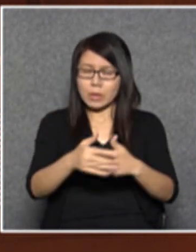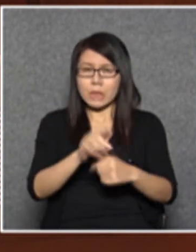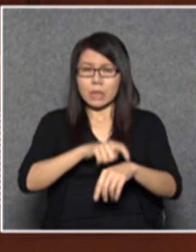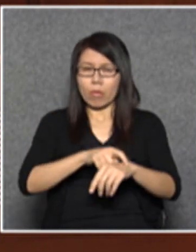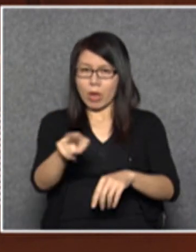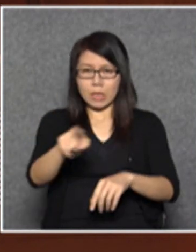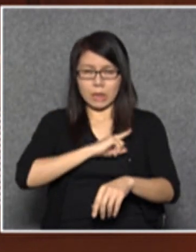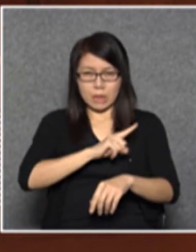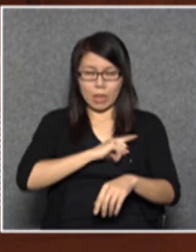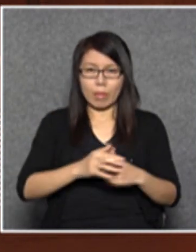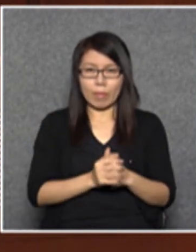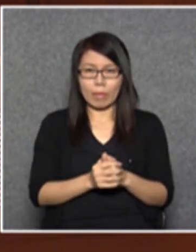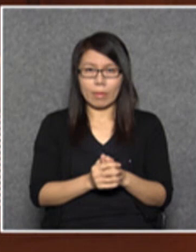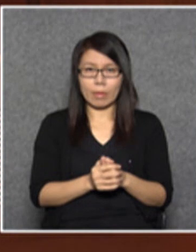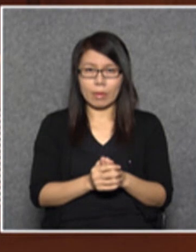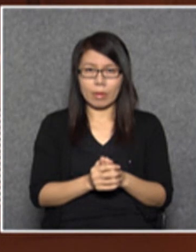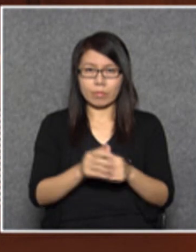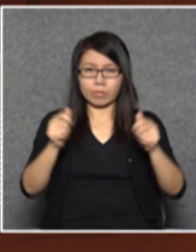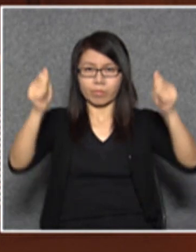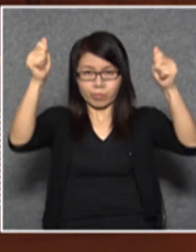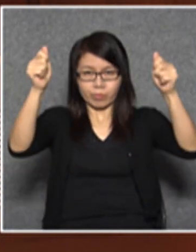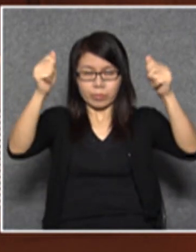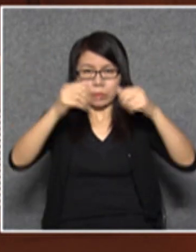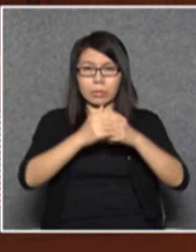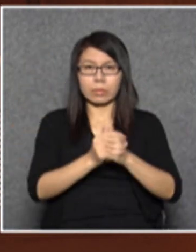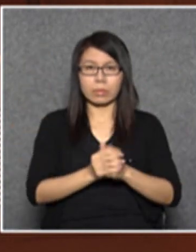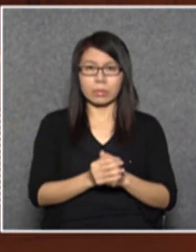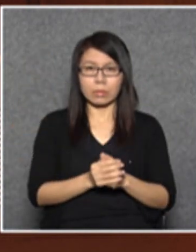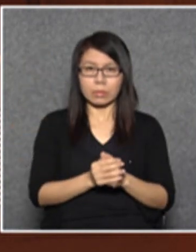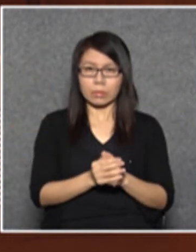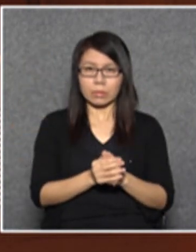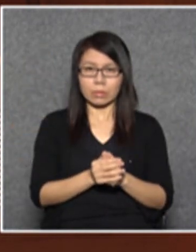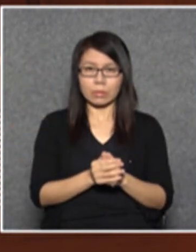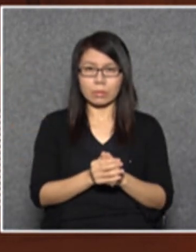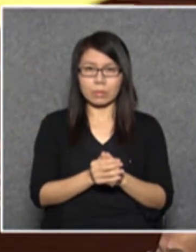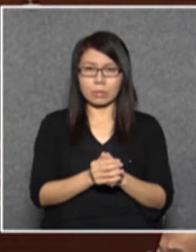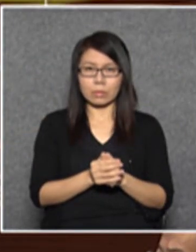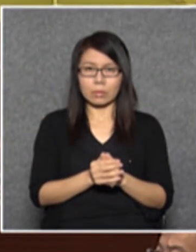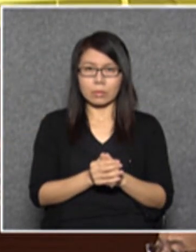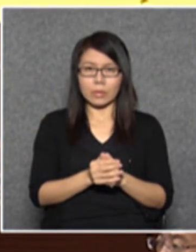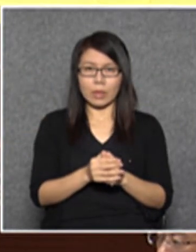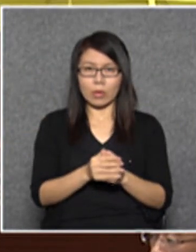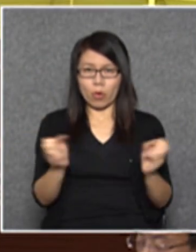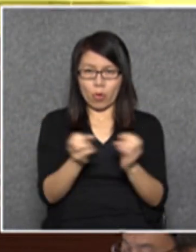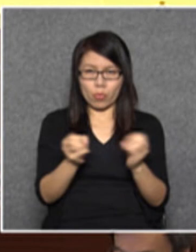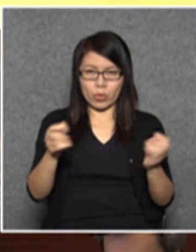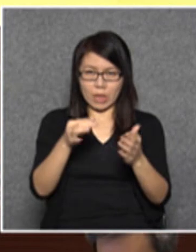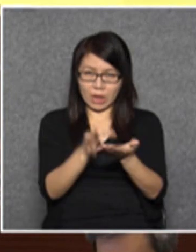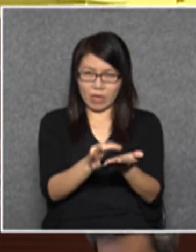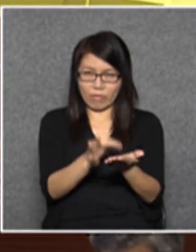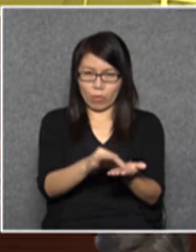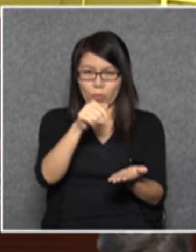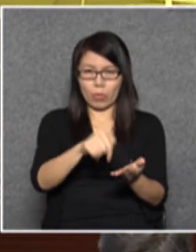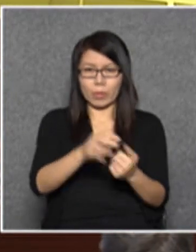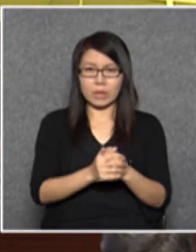個標語牌在這裡，在會議廳裡面